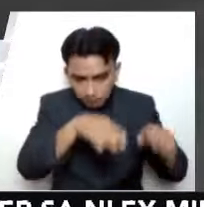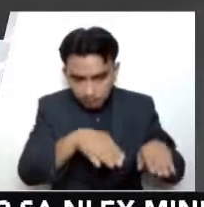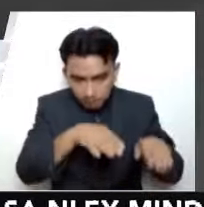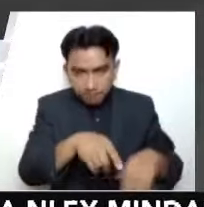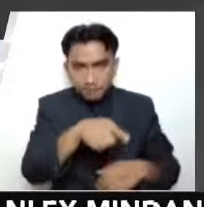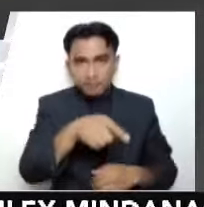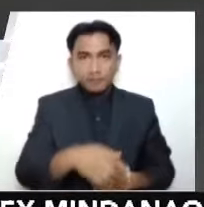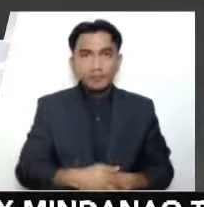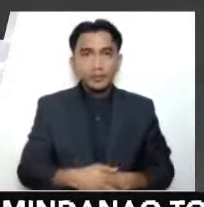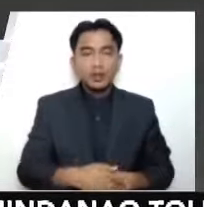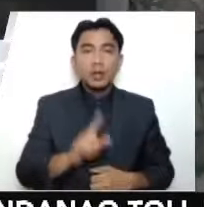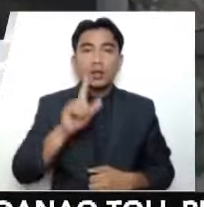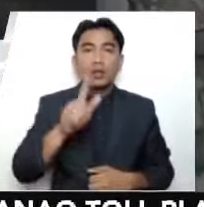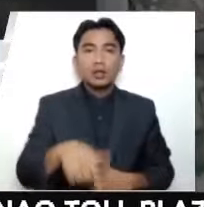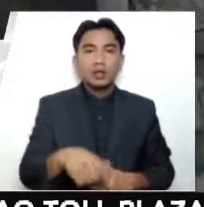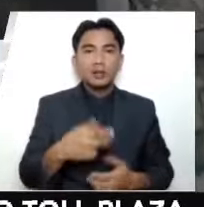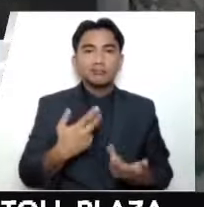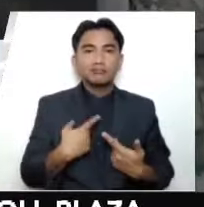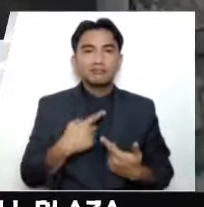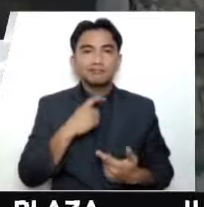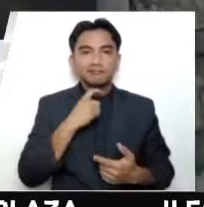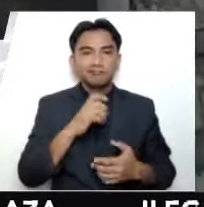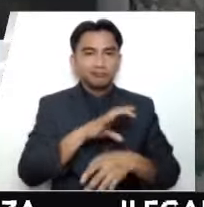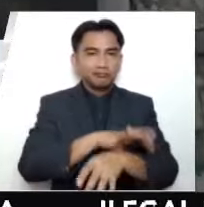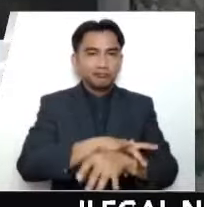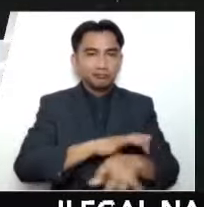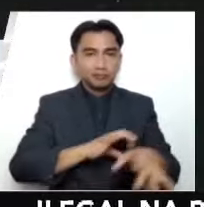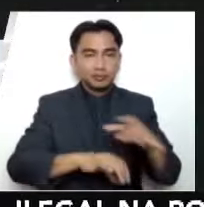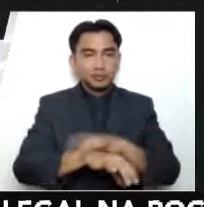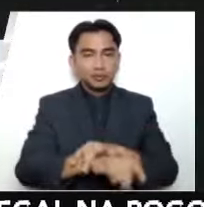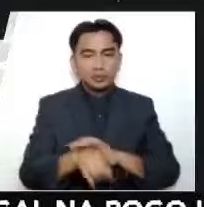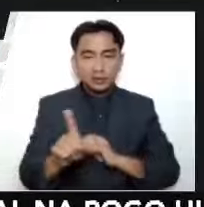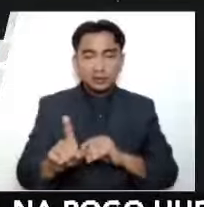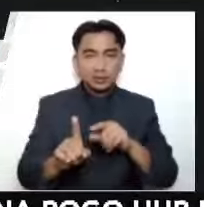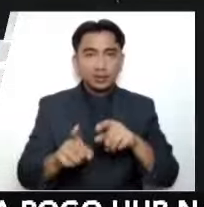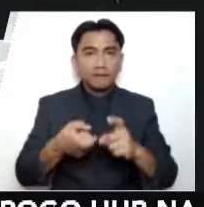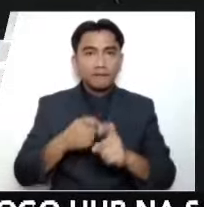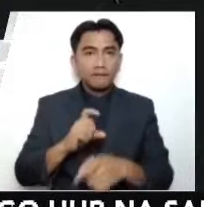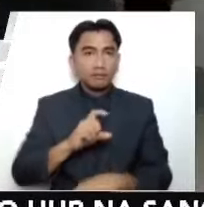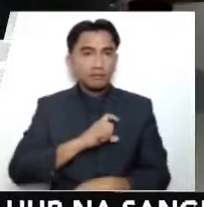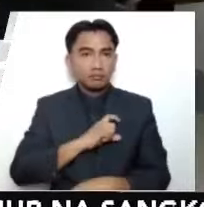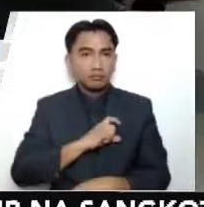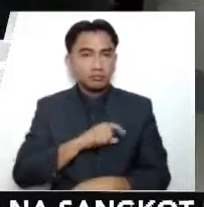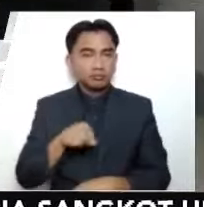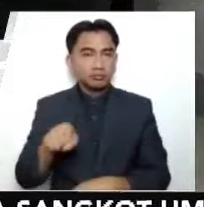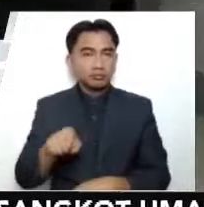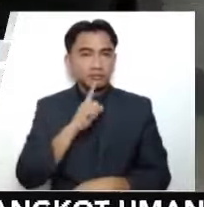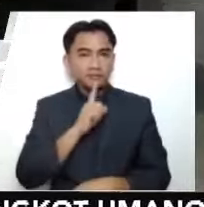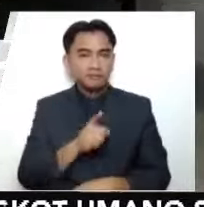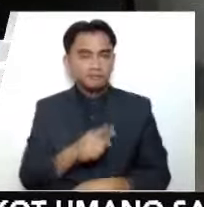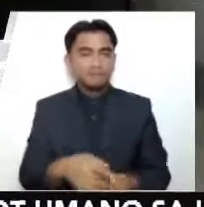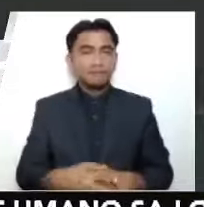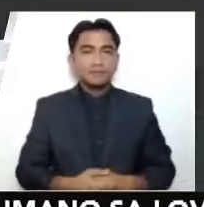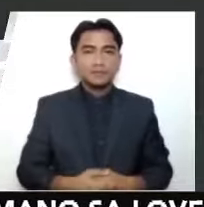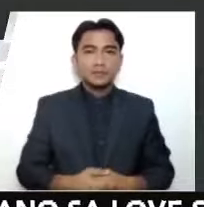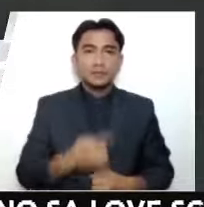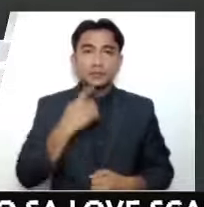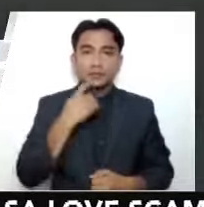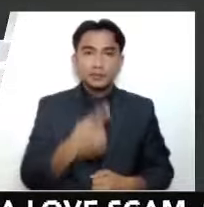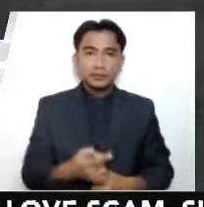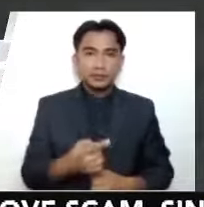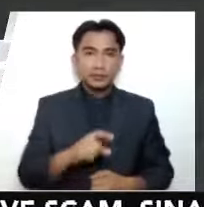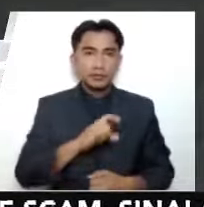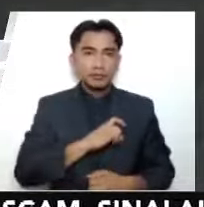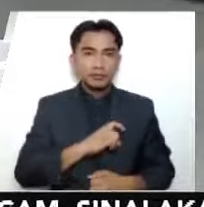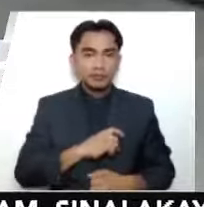Pinusasan din siya ng armadong lalaki na isa palang pulis mula sa PNP Civil Security Group. Base sa police report, nasagi